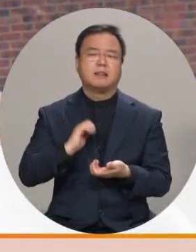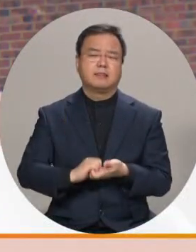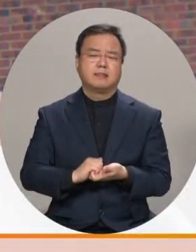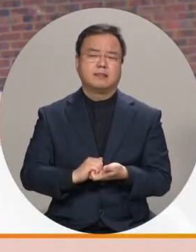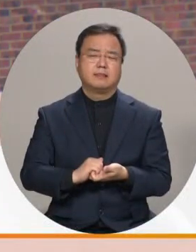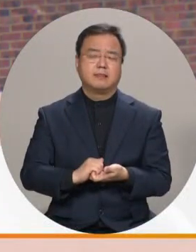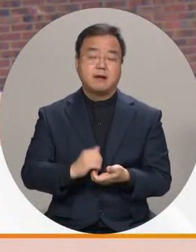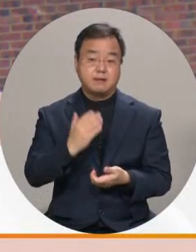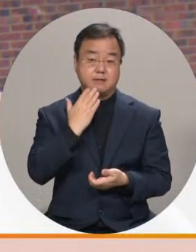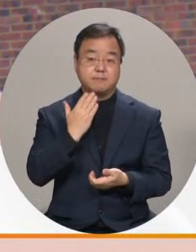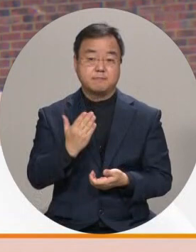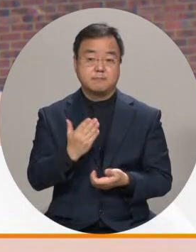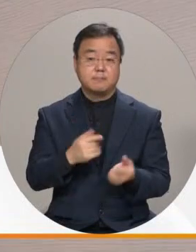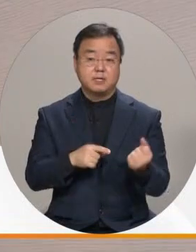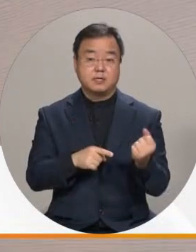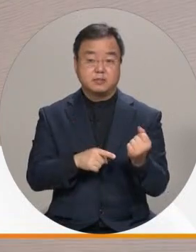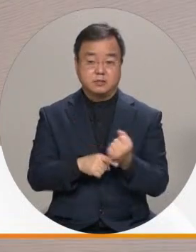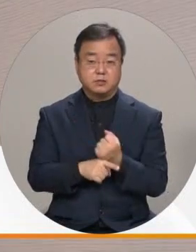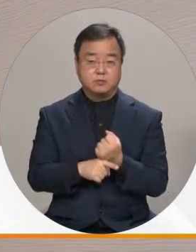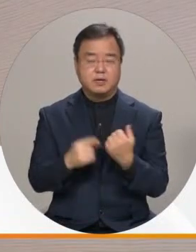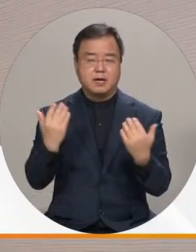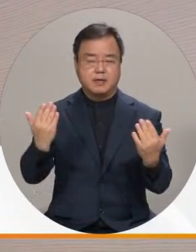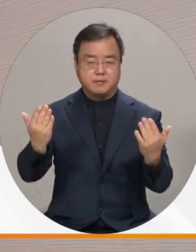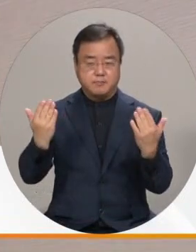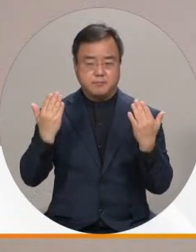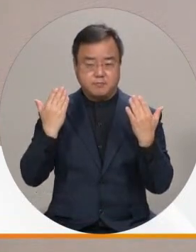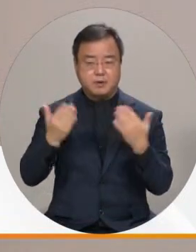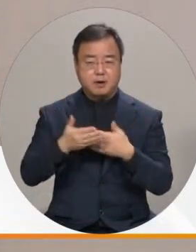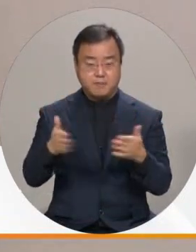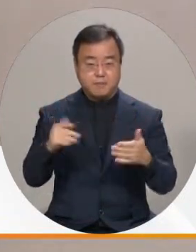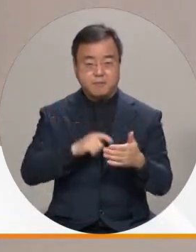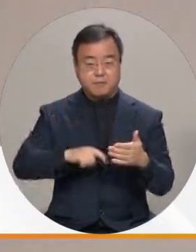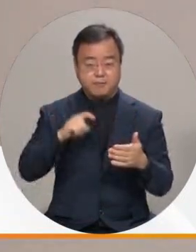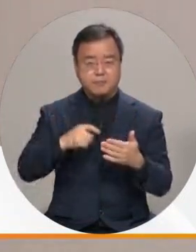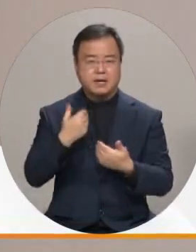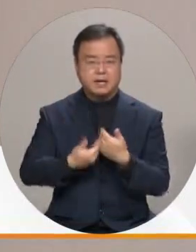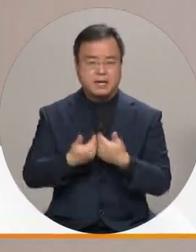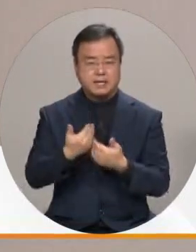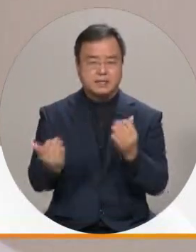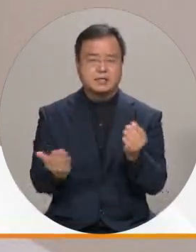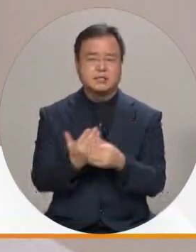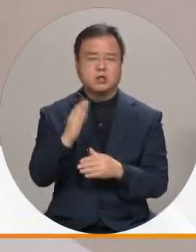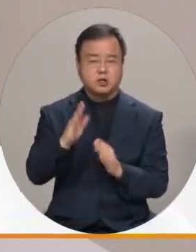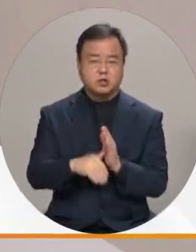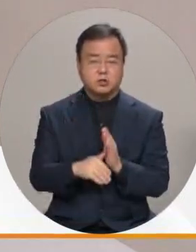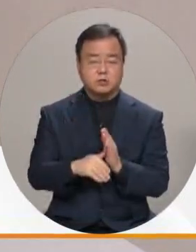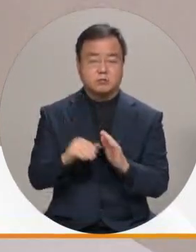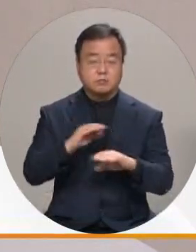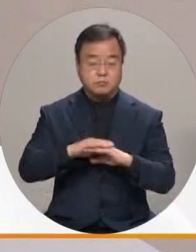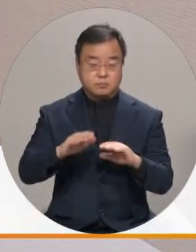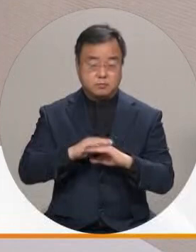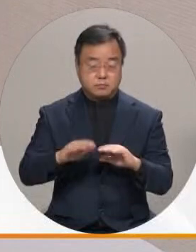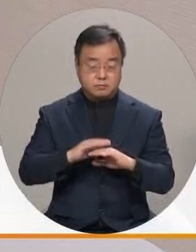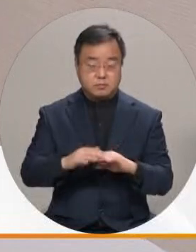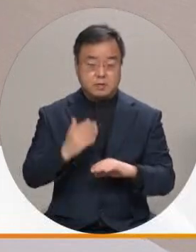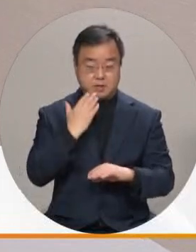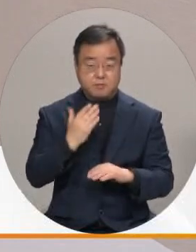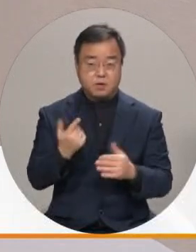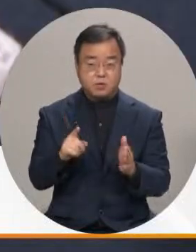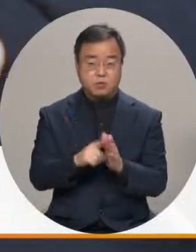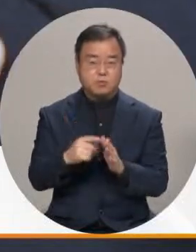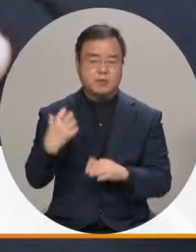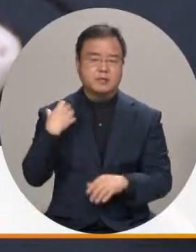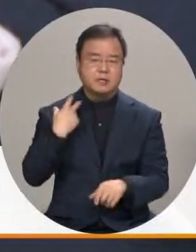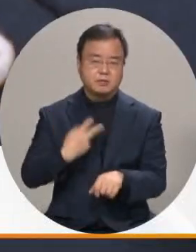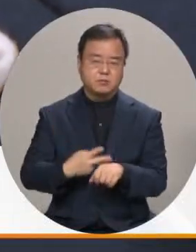없는데 그렇기 때문에 이 학급 안에서의 갈등 상황이 있었을 때 네, 이걸 대처하기 위한 학교 안에서